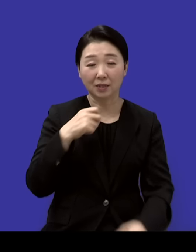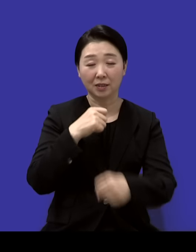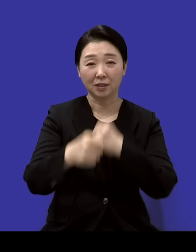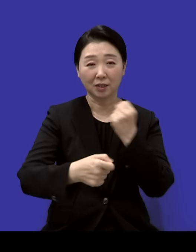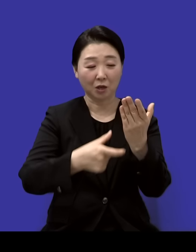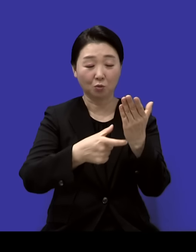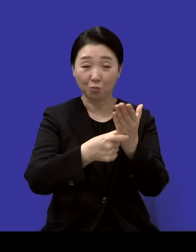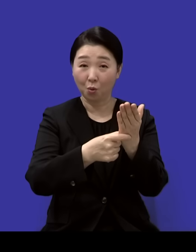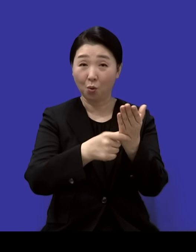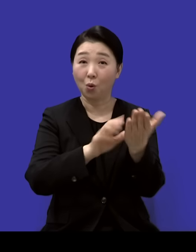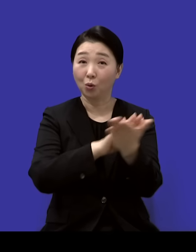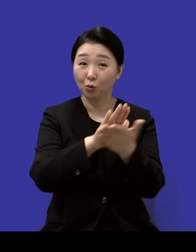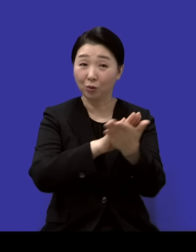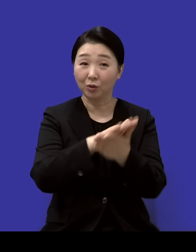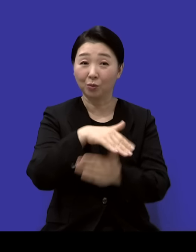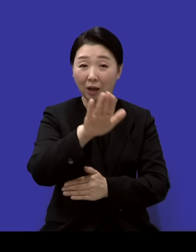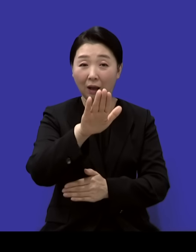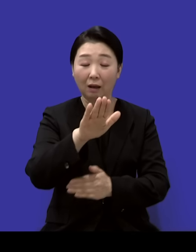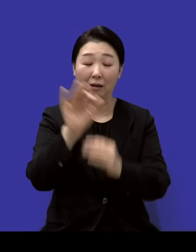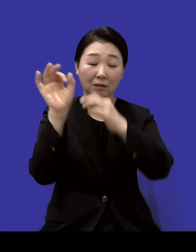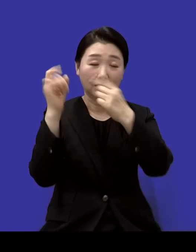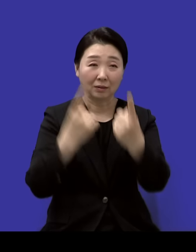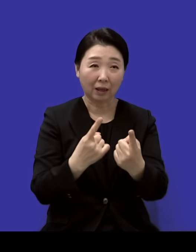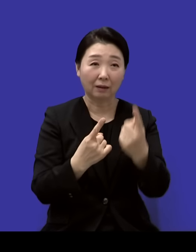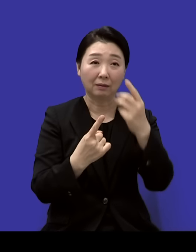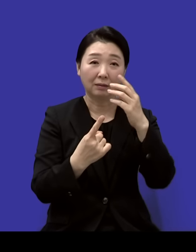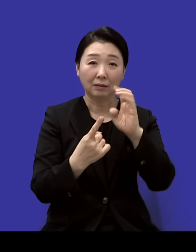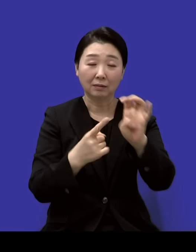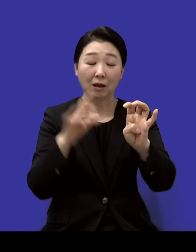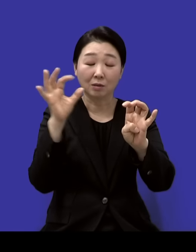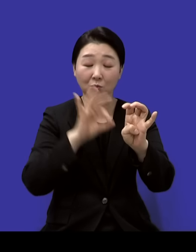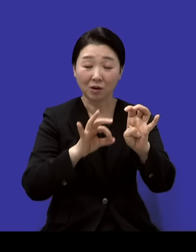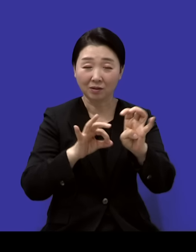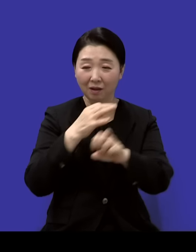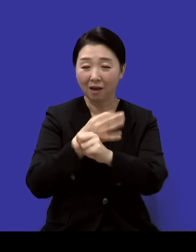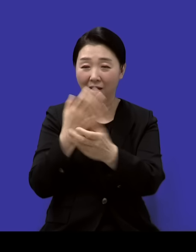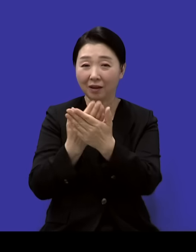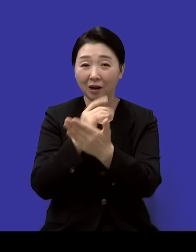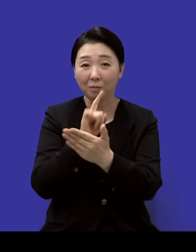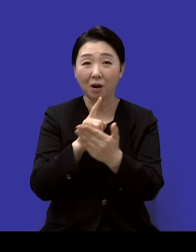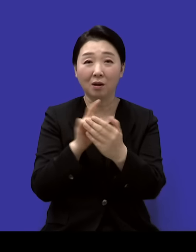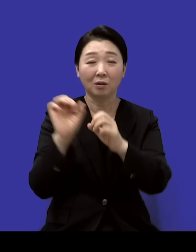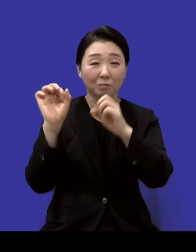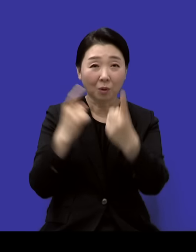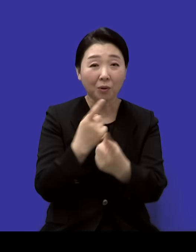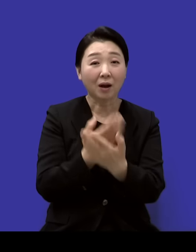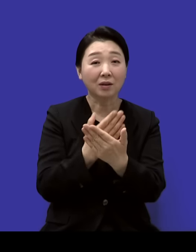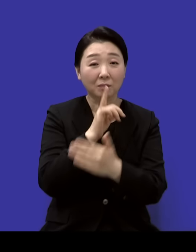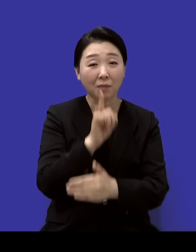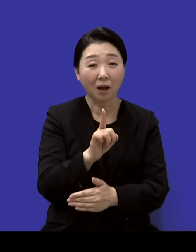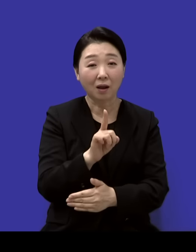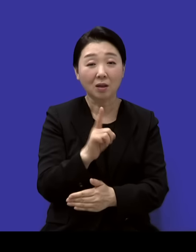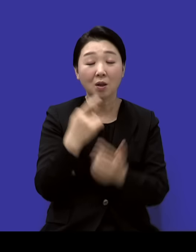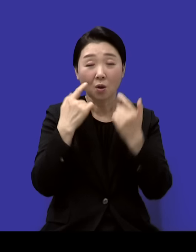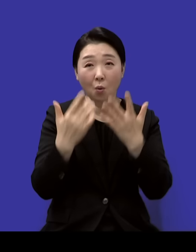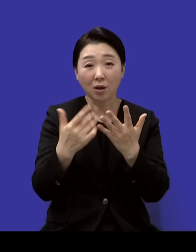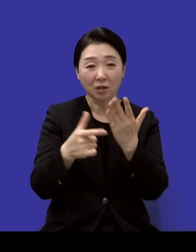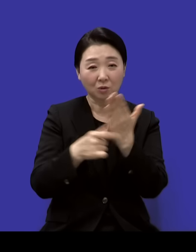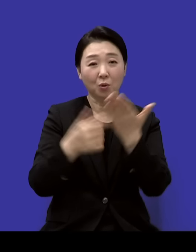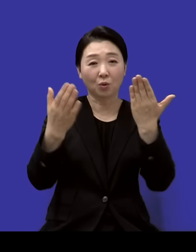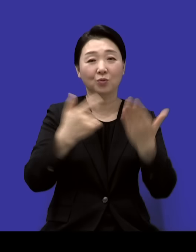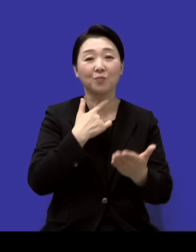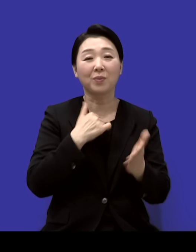이용권을 제가 40% 세일해서 갖게 해달라고 했거든요. 아, 그렇게도 기도해요? 네네. 몇 퍼센트 할인해서 네네. 갖게 해달라고? 정확히 그 티켓을 저에게 주신 적이